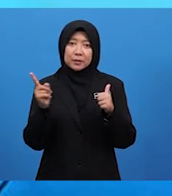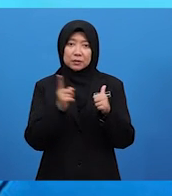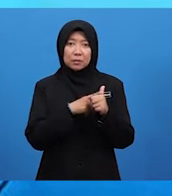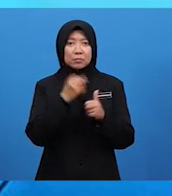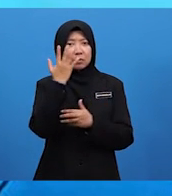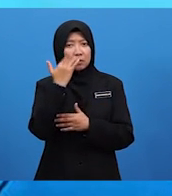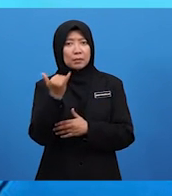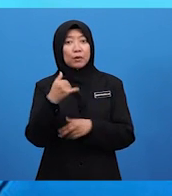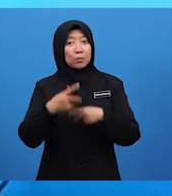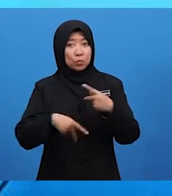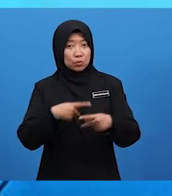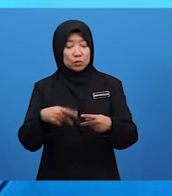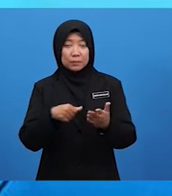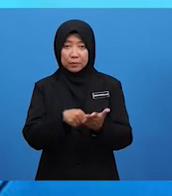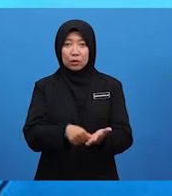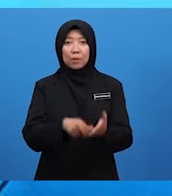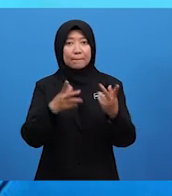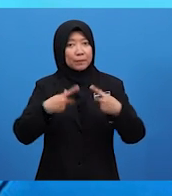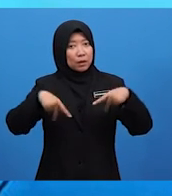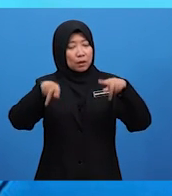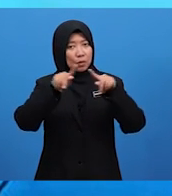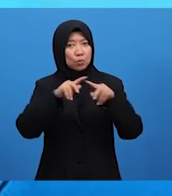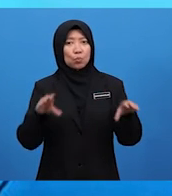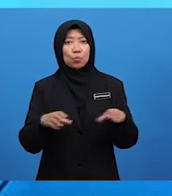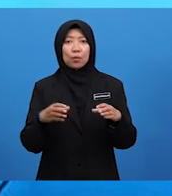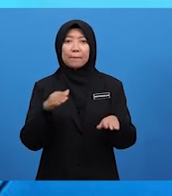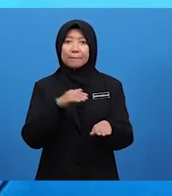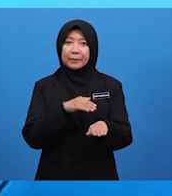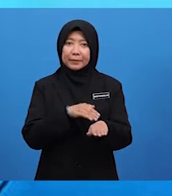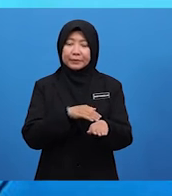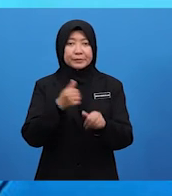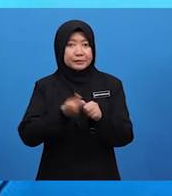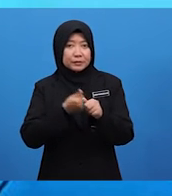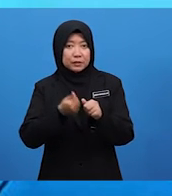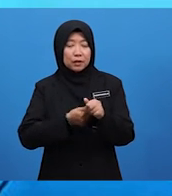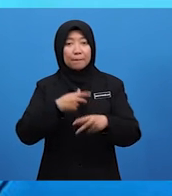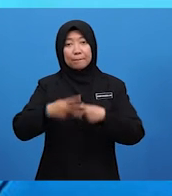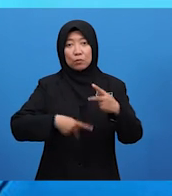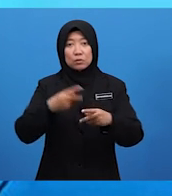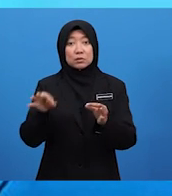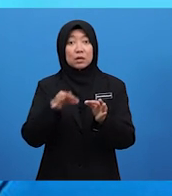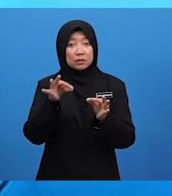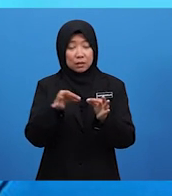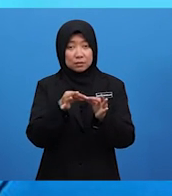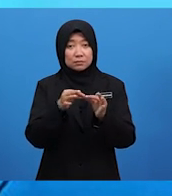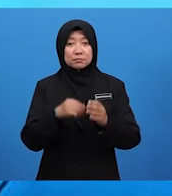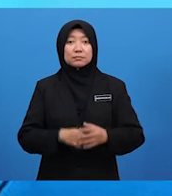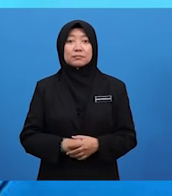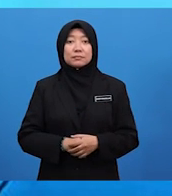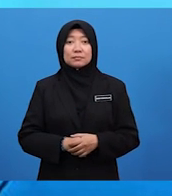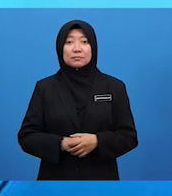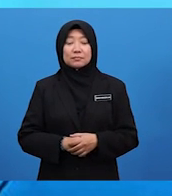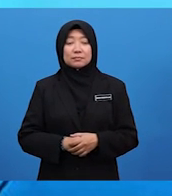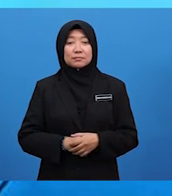pertama, mengapakah proses menekan perlu dilakukan pada setiap proses jahitan?